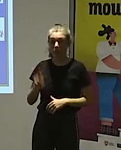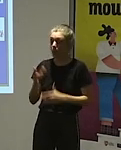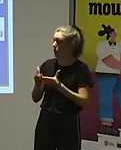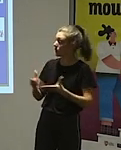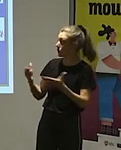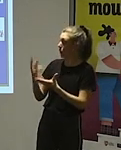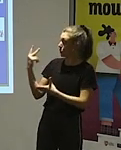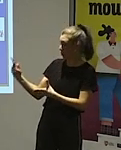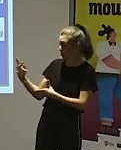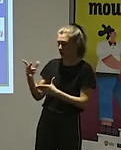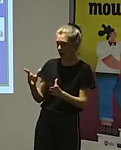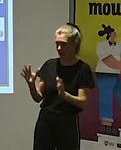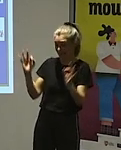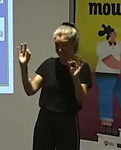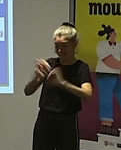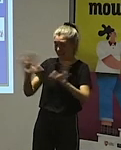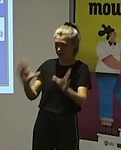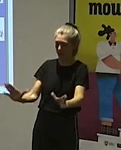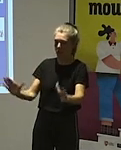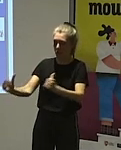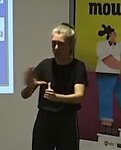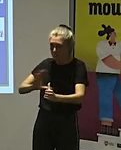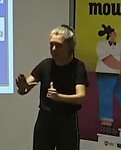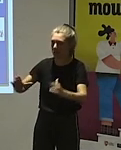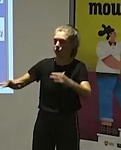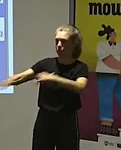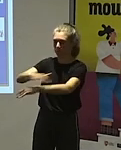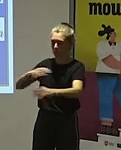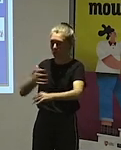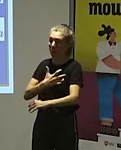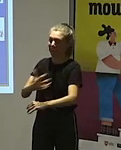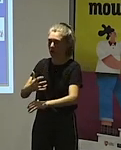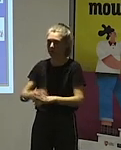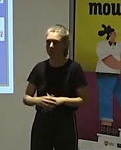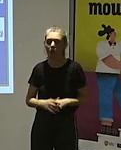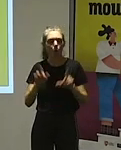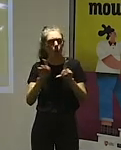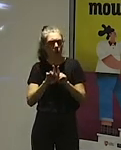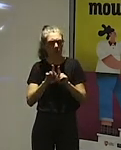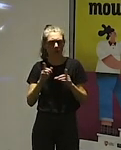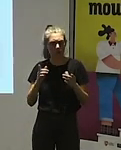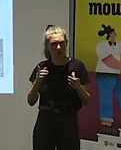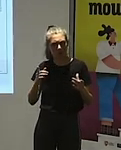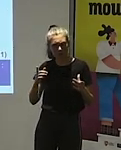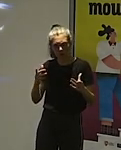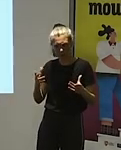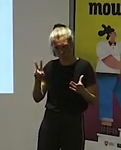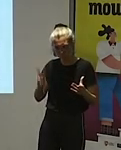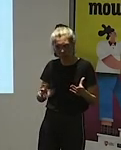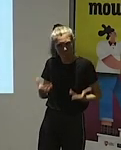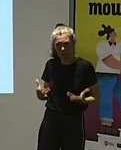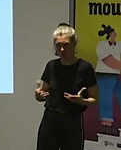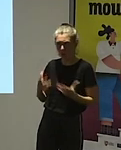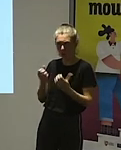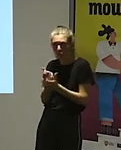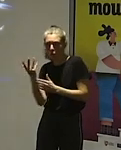enrichi. Et puis une autre manière de réagir sur la santé mentale d'un point de vue général, il y a des études qui démontrent qu'en fait